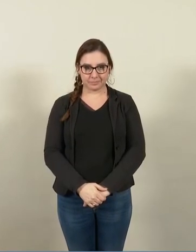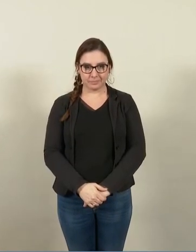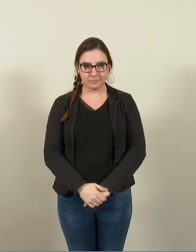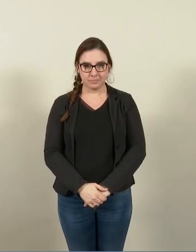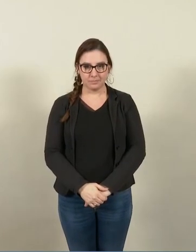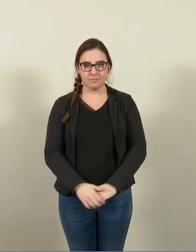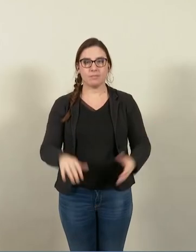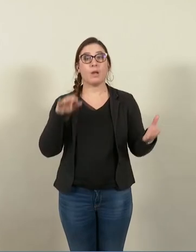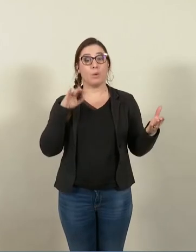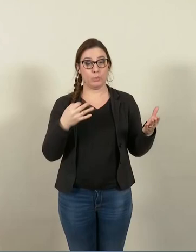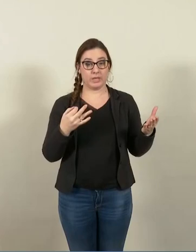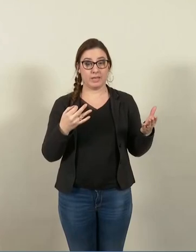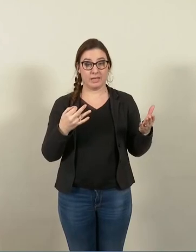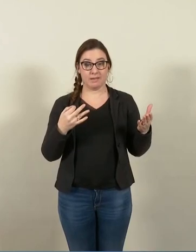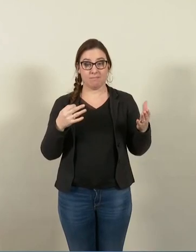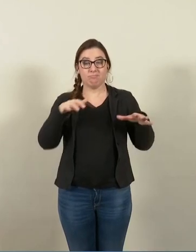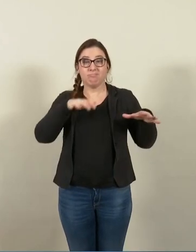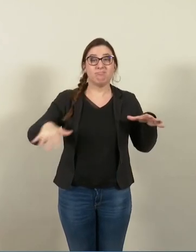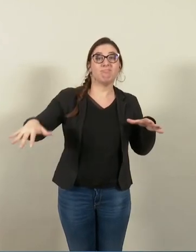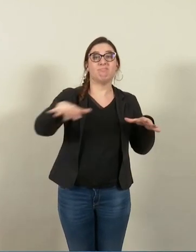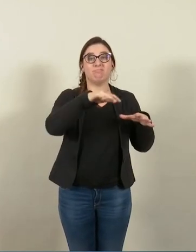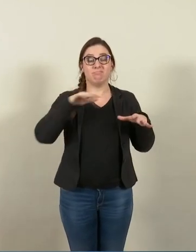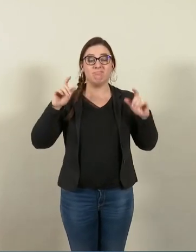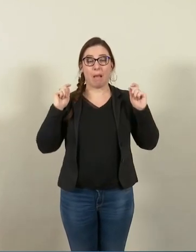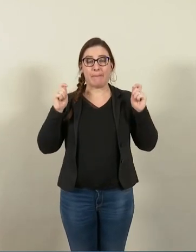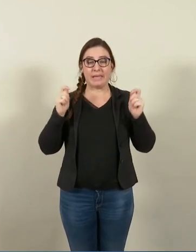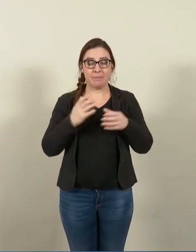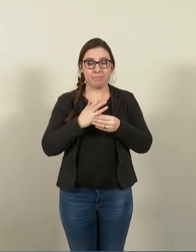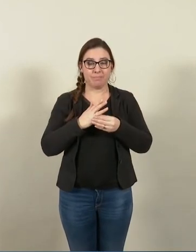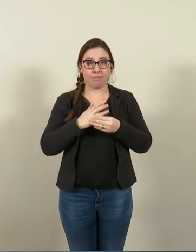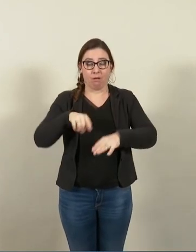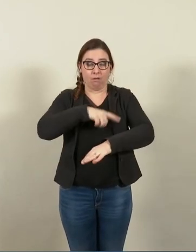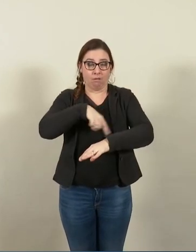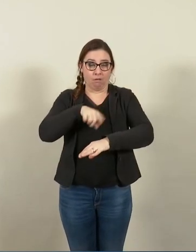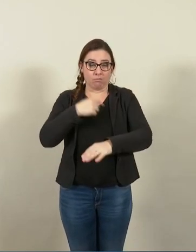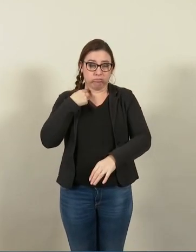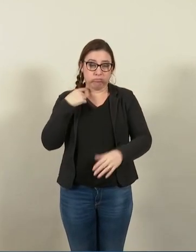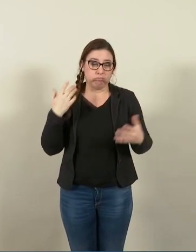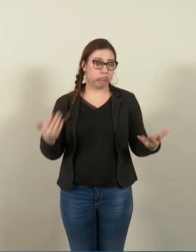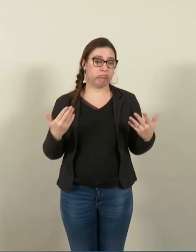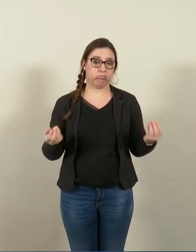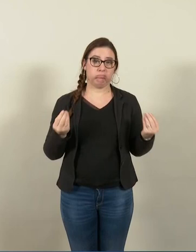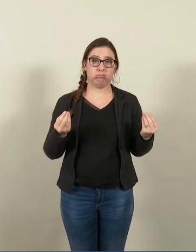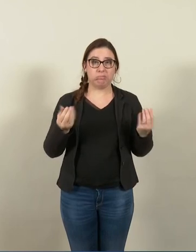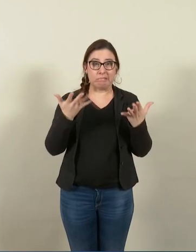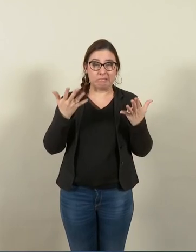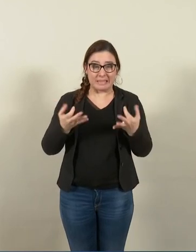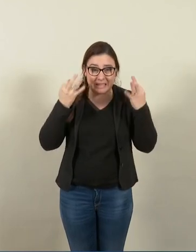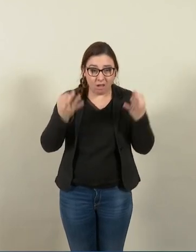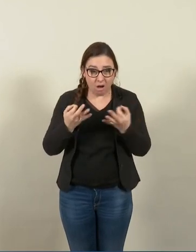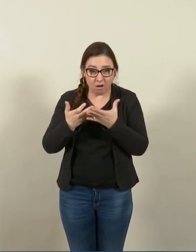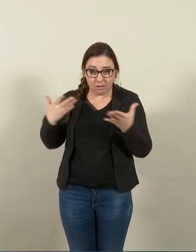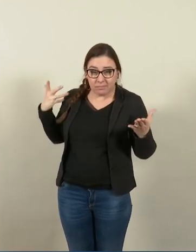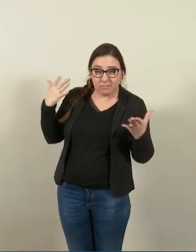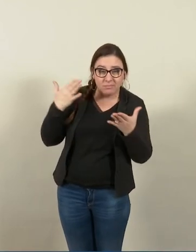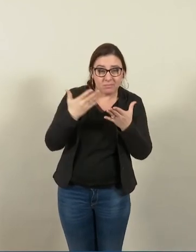oui s'agissant de de laabaye je voudrais faire plusieurs remarques d'abord sur le temps perdu hein puisqu'il a fallu près de 10 ans pour parvenir à un projet de